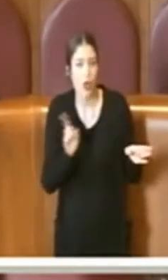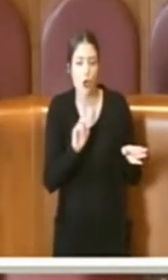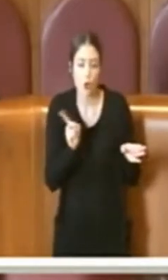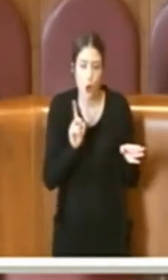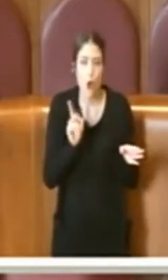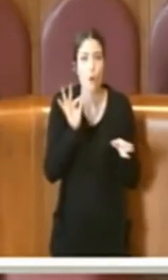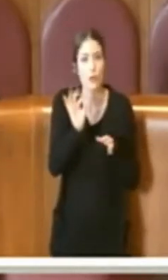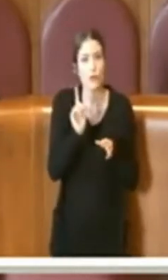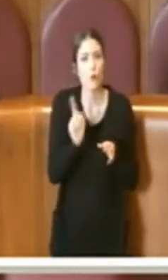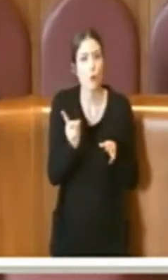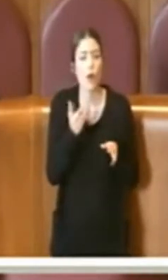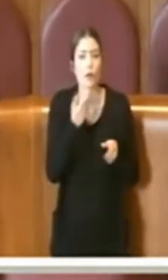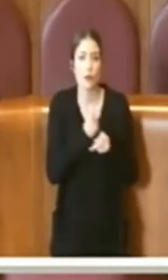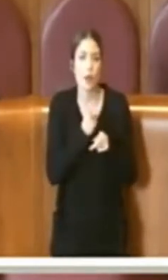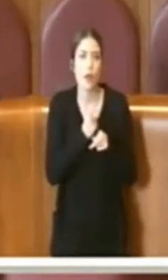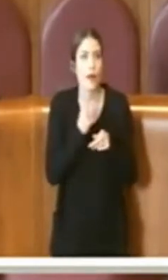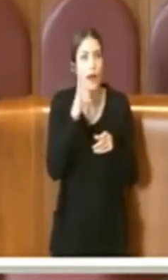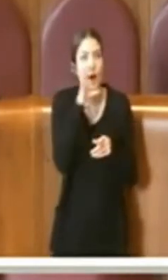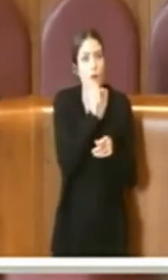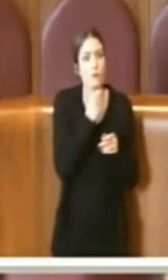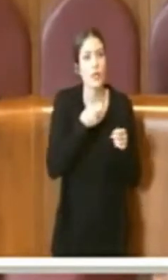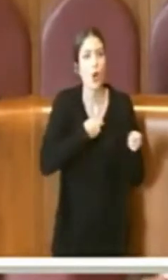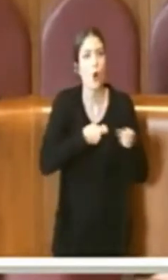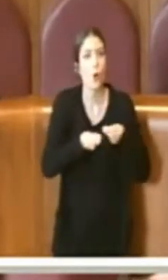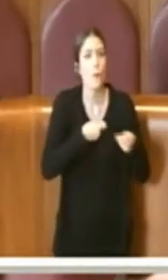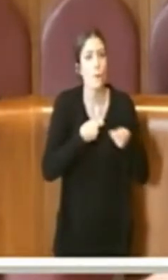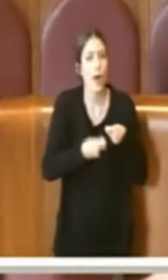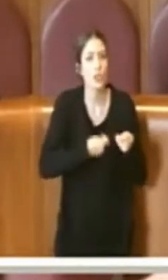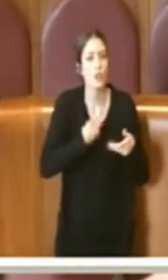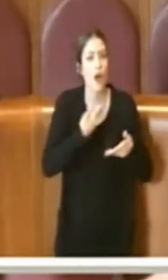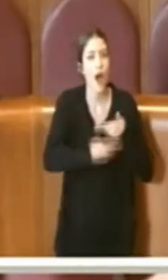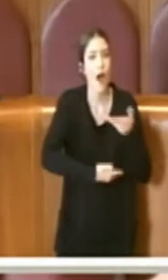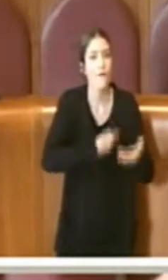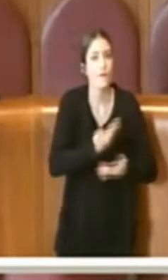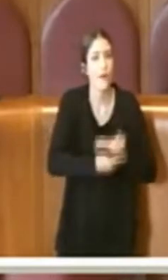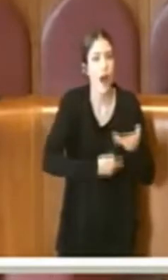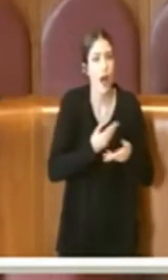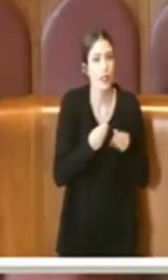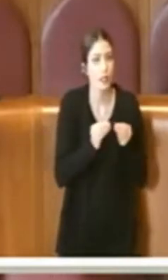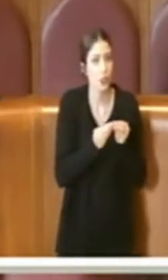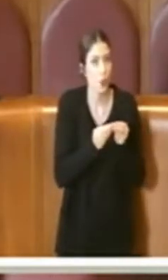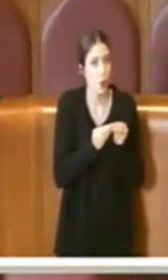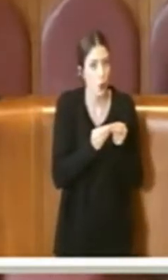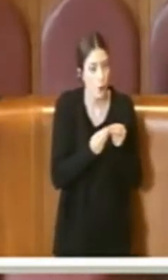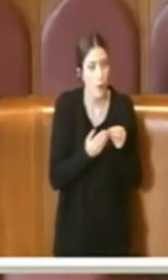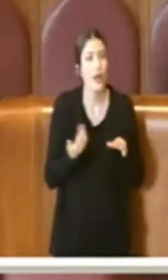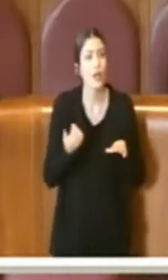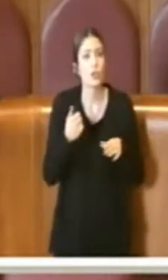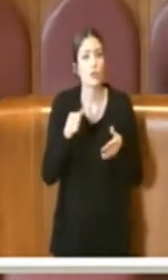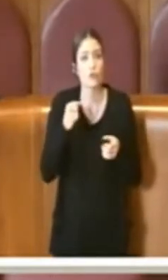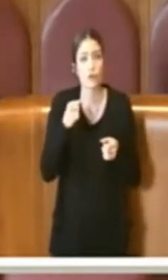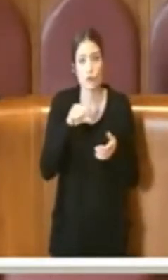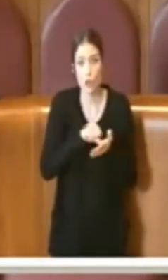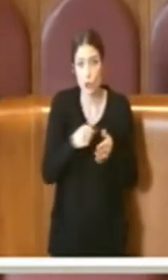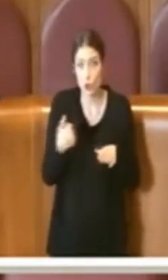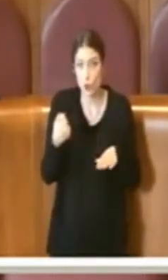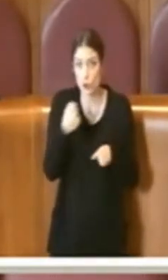compensazione per il commercio che permettano di vivere un centro storico